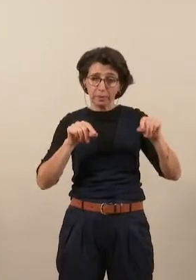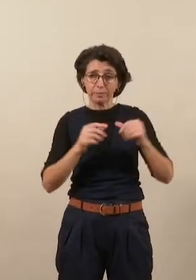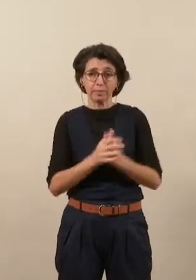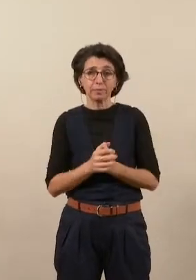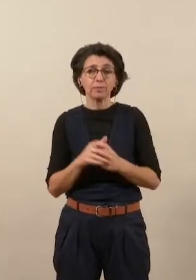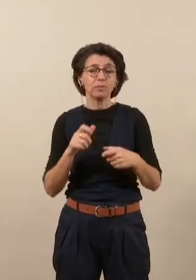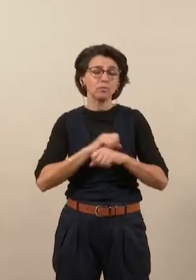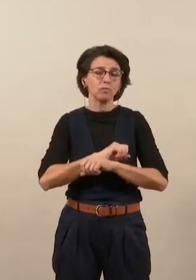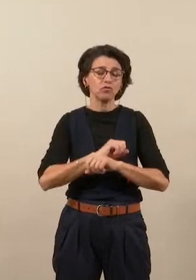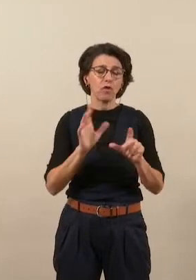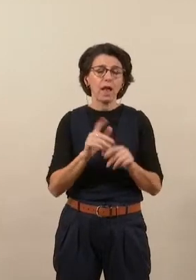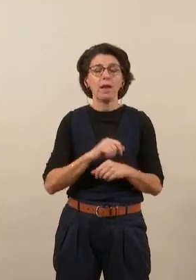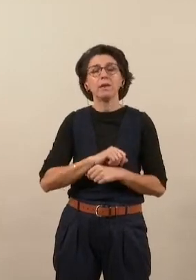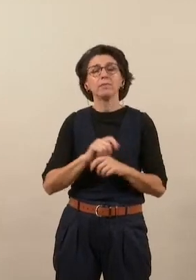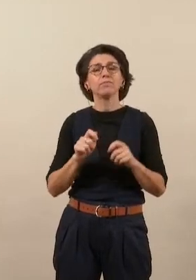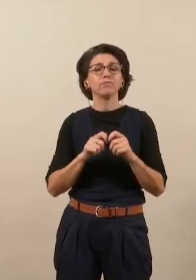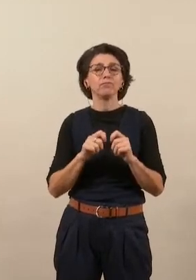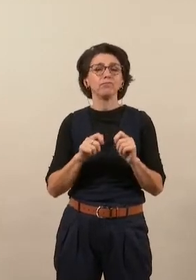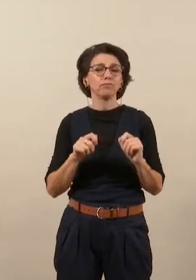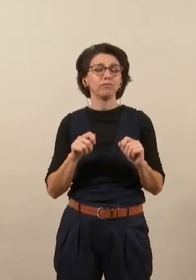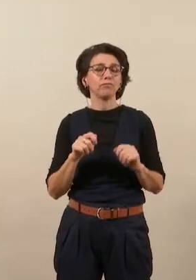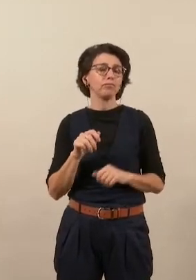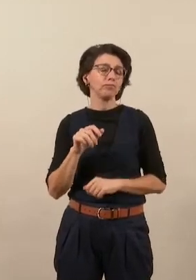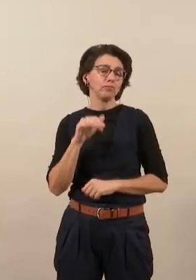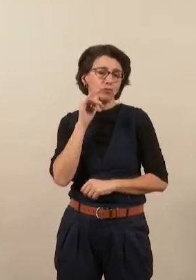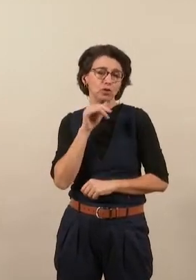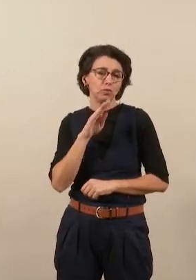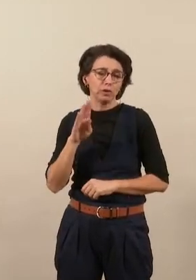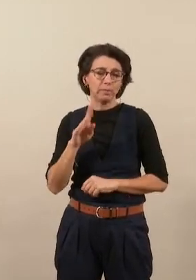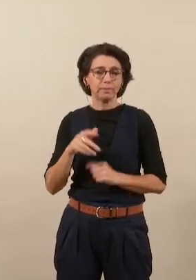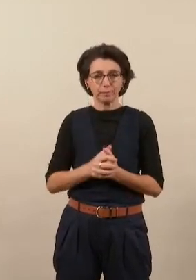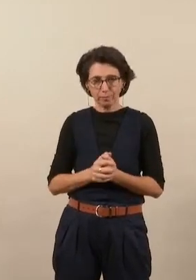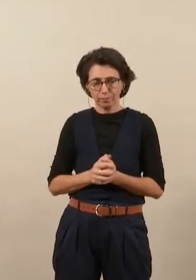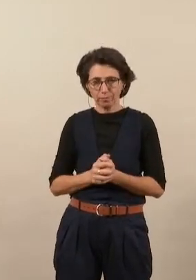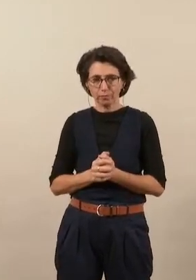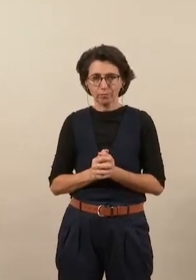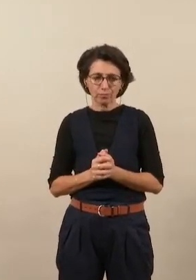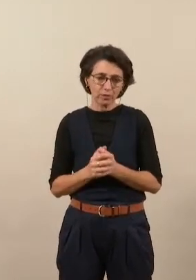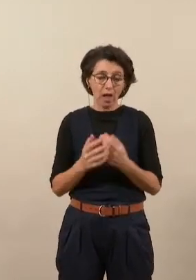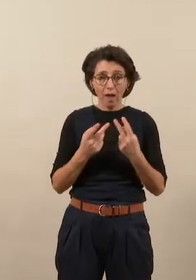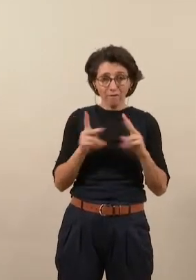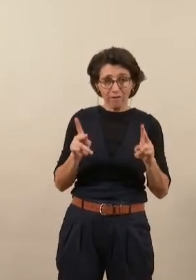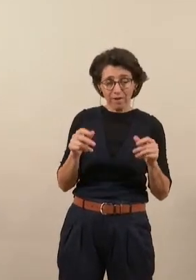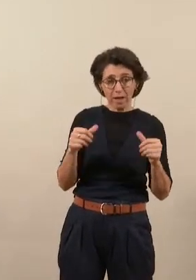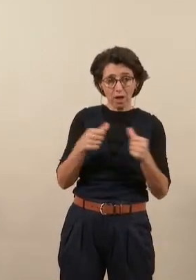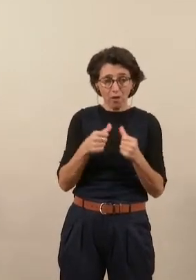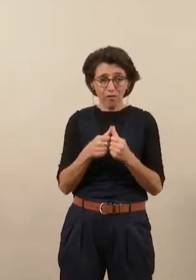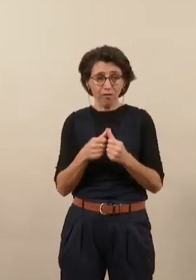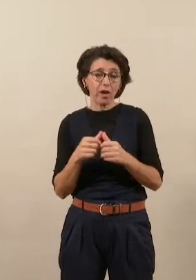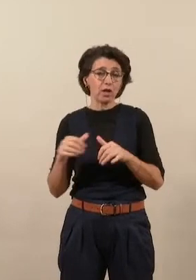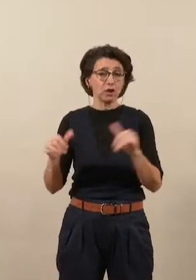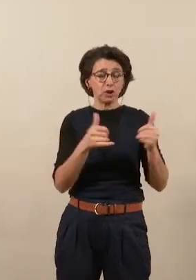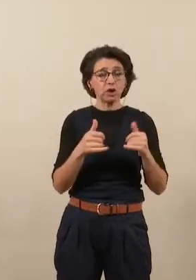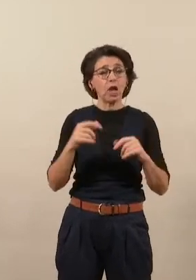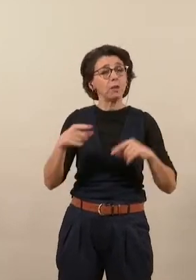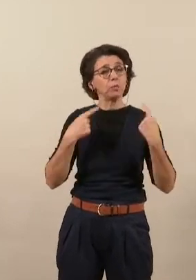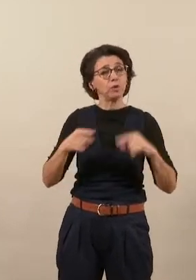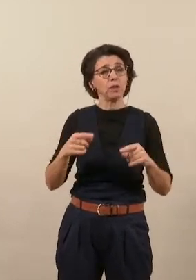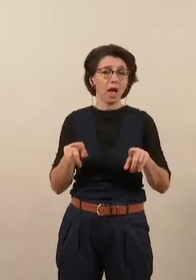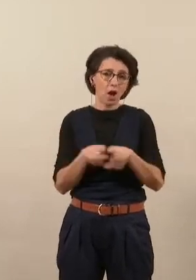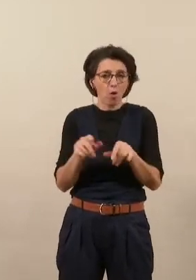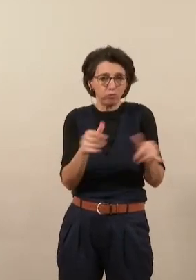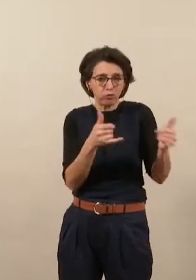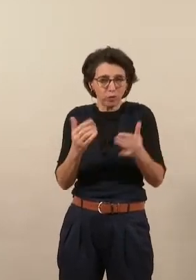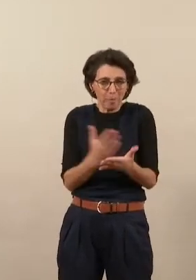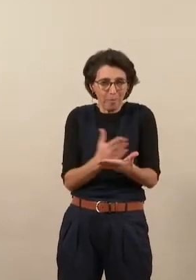pour la lecture publique, mais pas d'embauche. La ville prépare un jeu de chaises musicales avec les bibliothèques